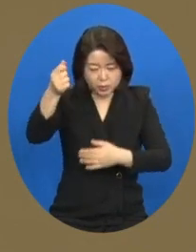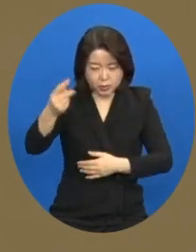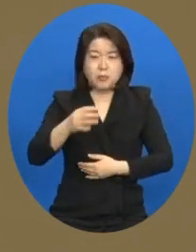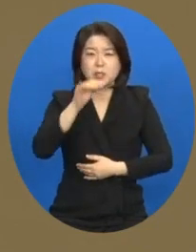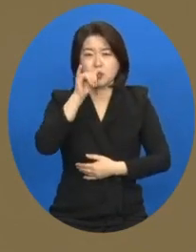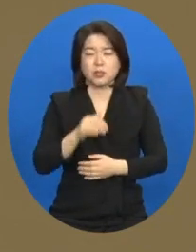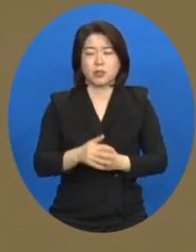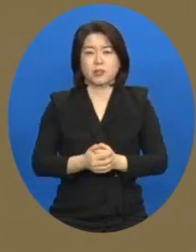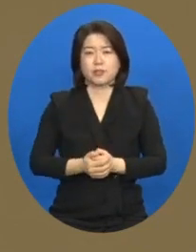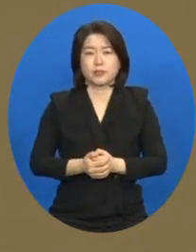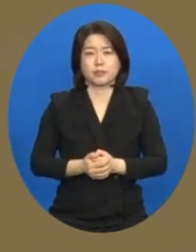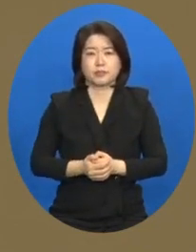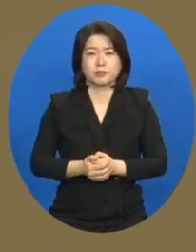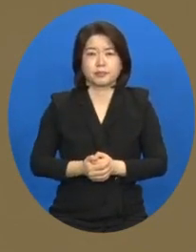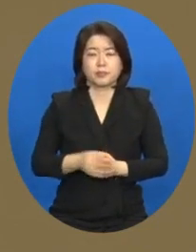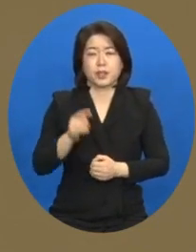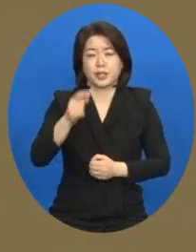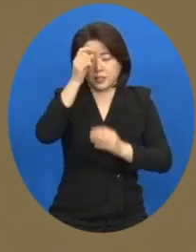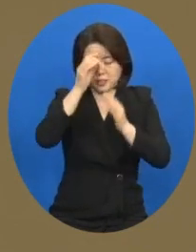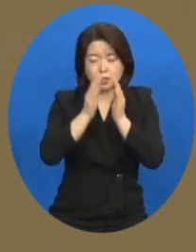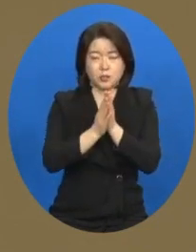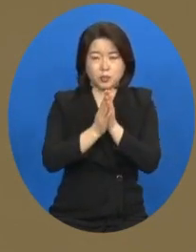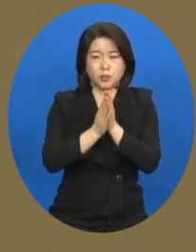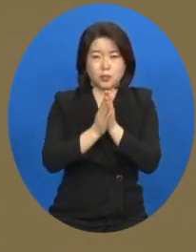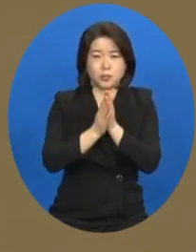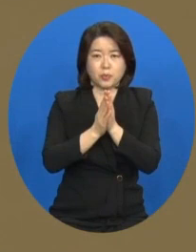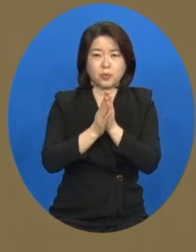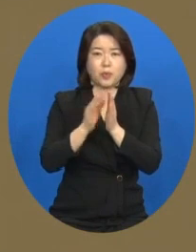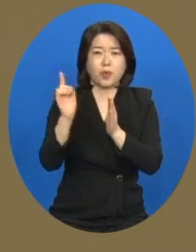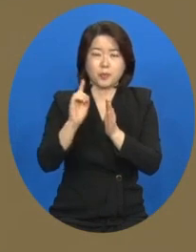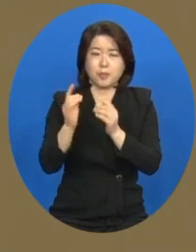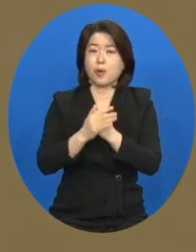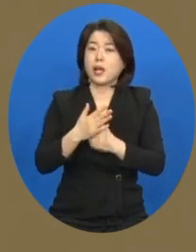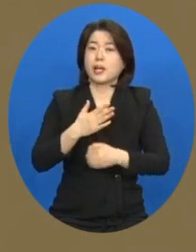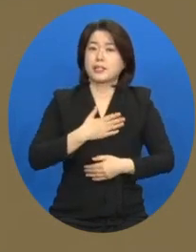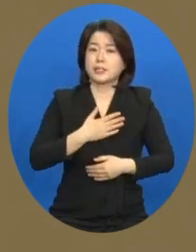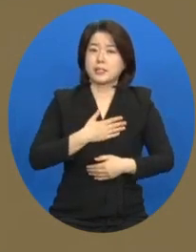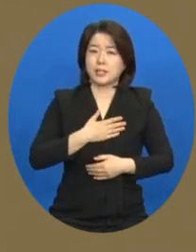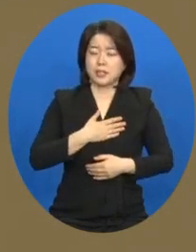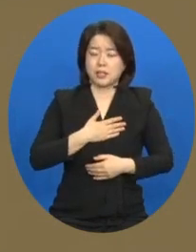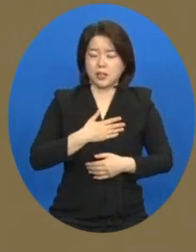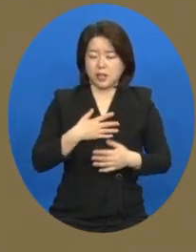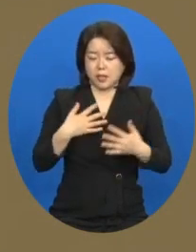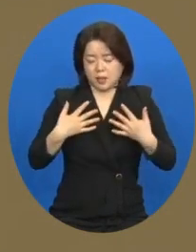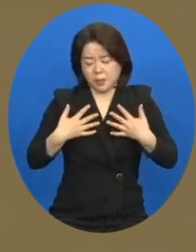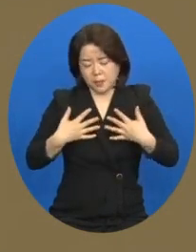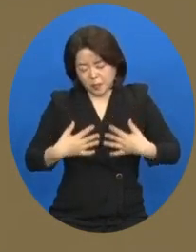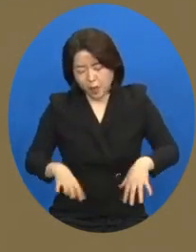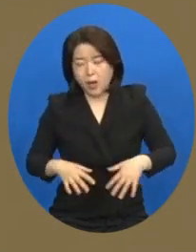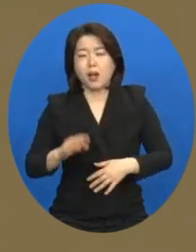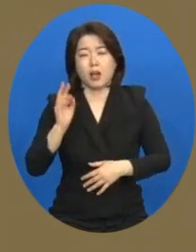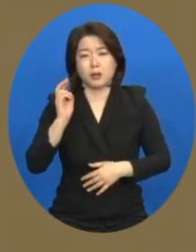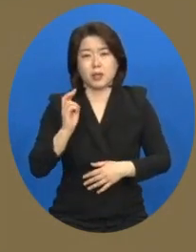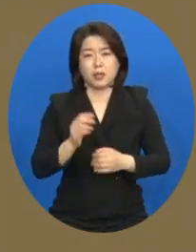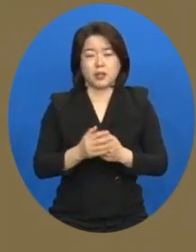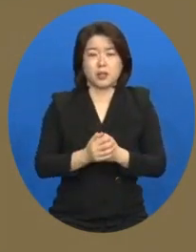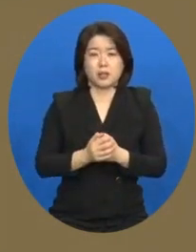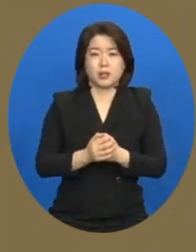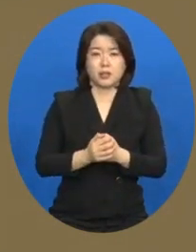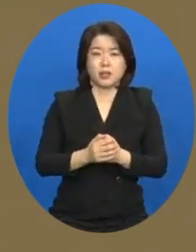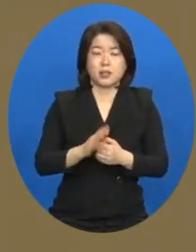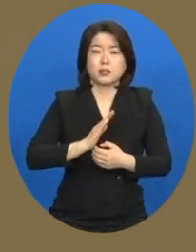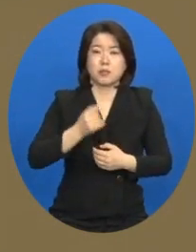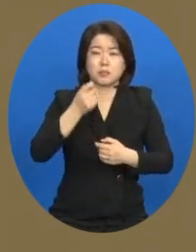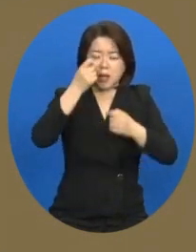있었어요. 그 기도는 제 진액이 빠지는 기도. 정말